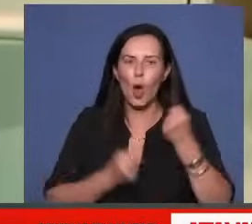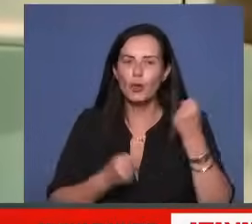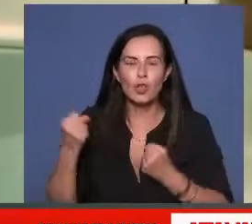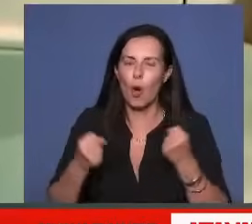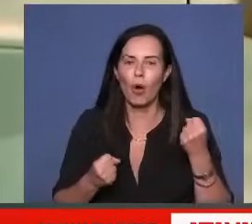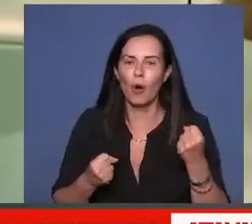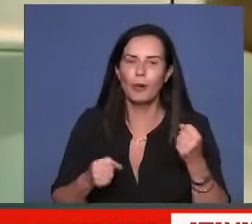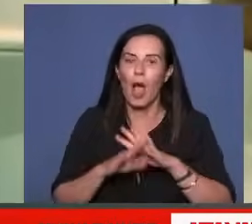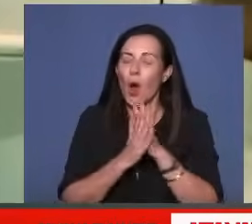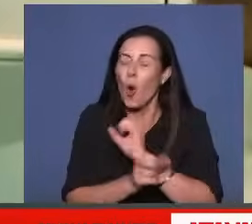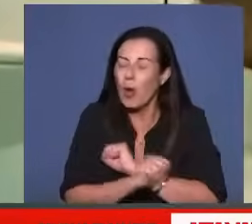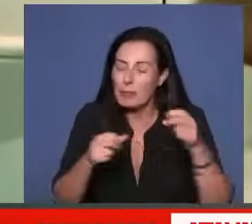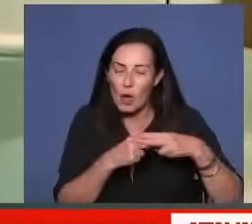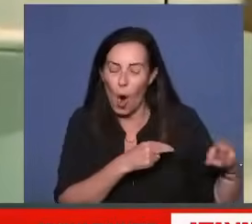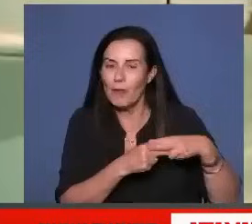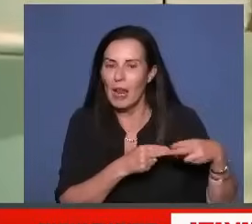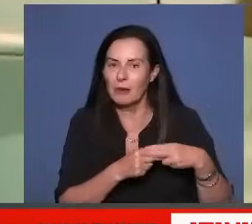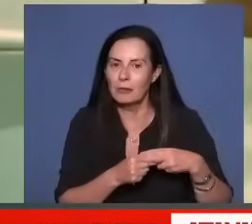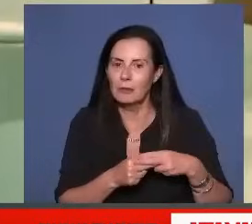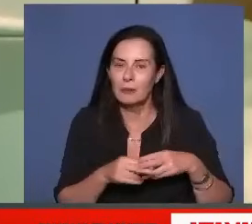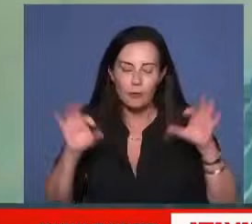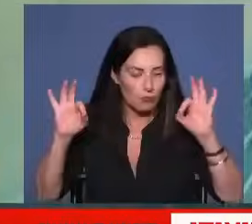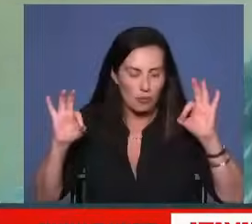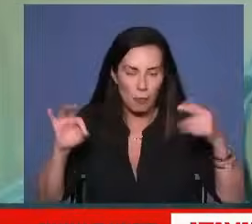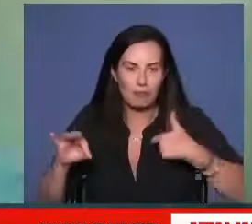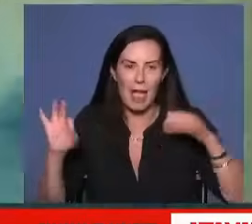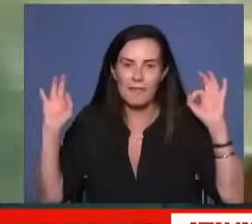והכל התפוצץ לידי, ולא... שום כדור.